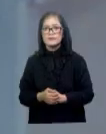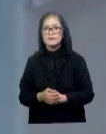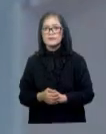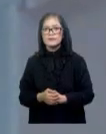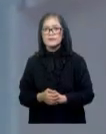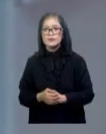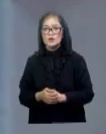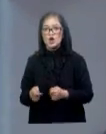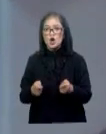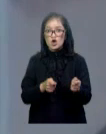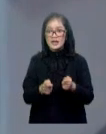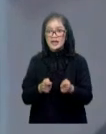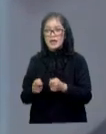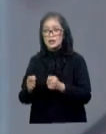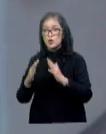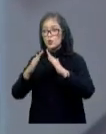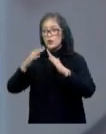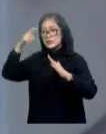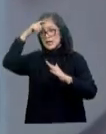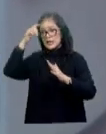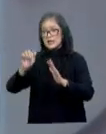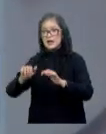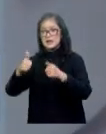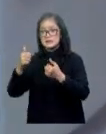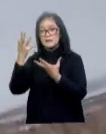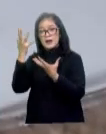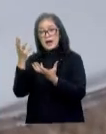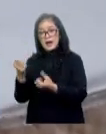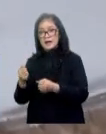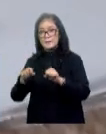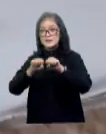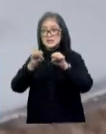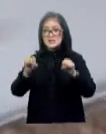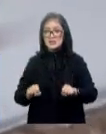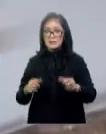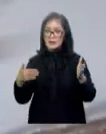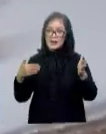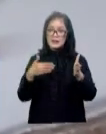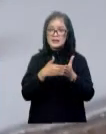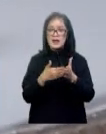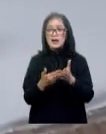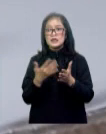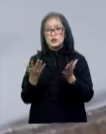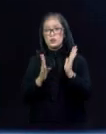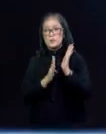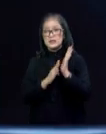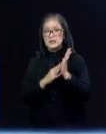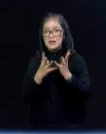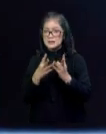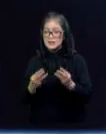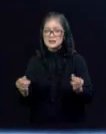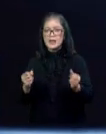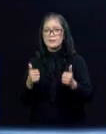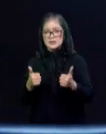Koordinator Tim Vaksinasi Rumah Sakit Umum Daerah Kota Tangerang berharap kendala sistem aplikasi Peduli Lindungi dapat segera teratasi untuk mempercepat